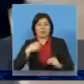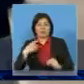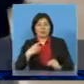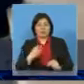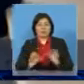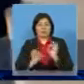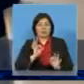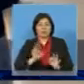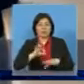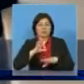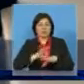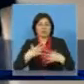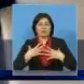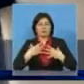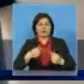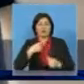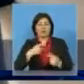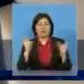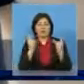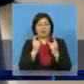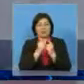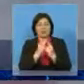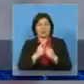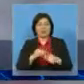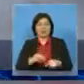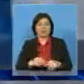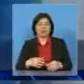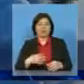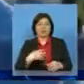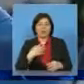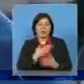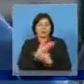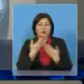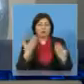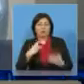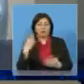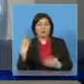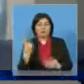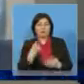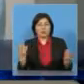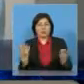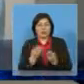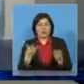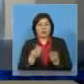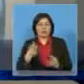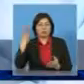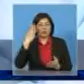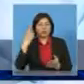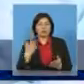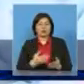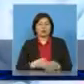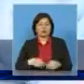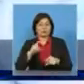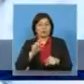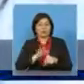стабильное состояние здоровья. По их словам, пока их ничего не беспокоит. В первую очередь, говорят педагоги, необходимо думать о том, чтобы не